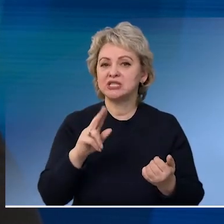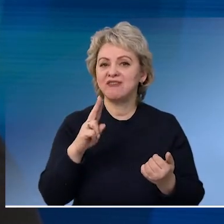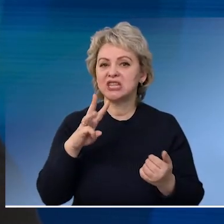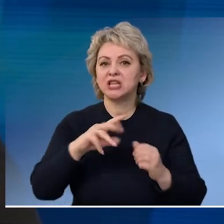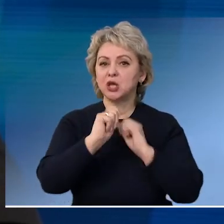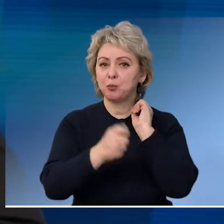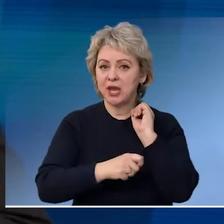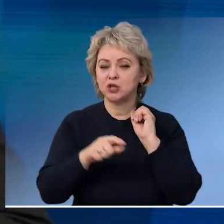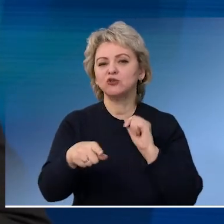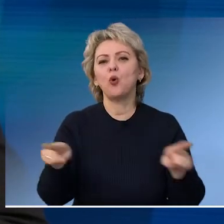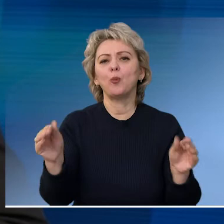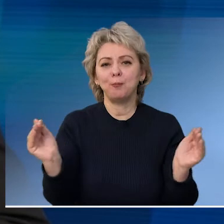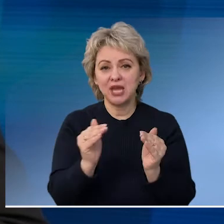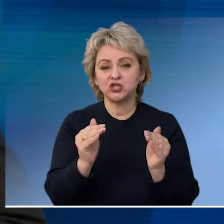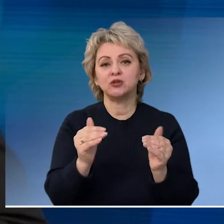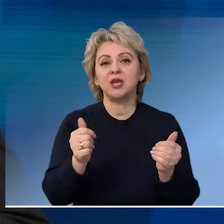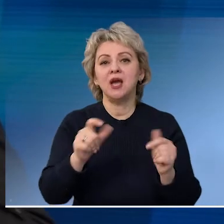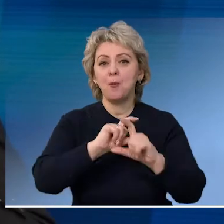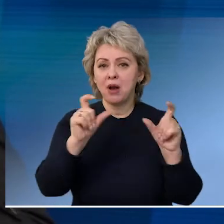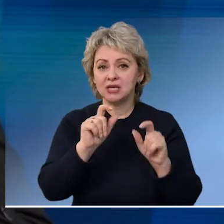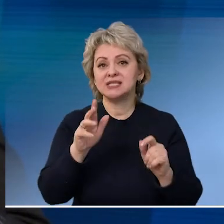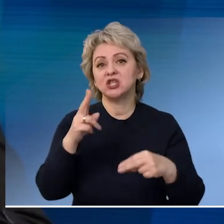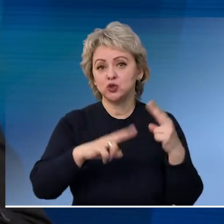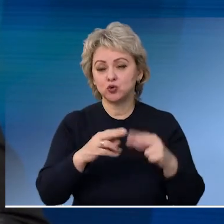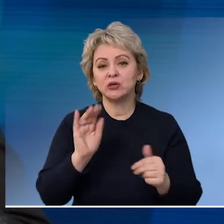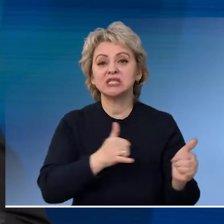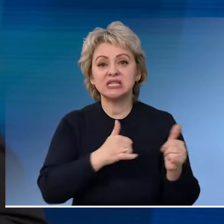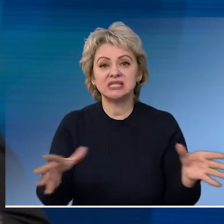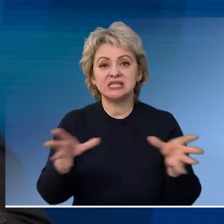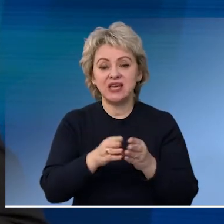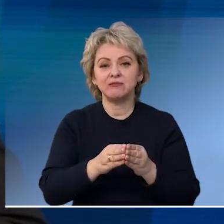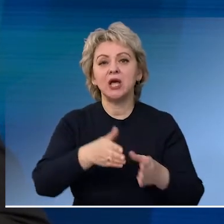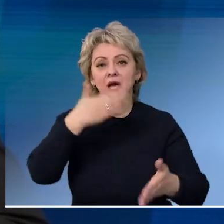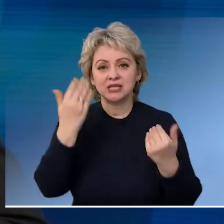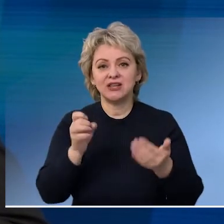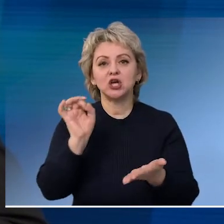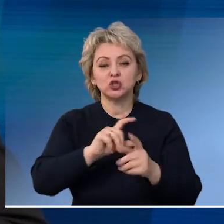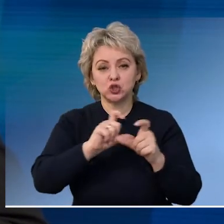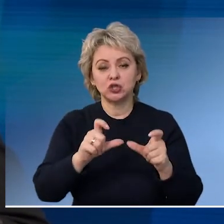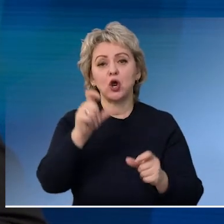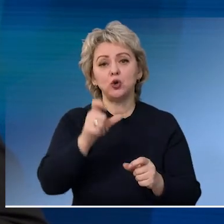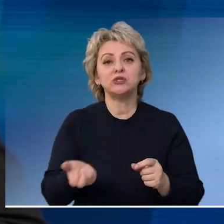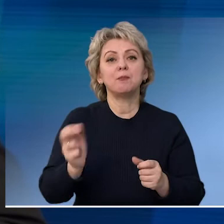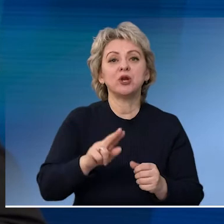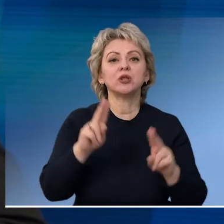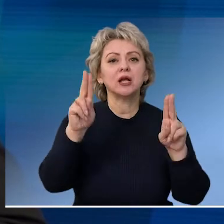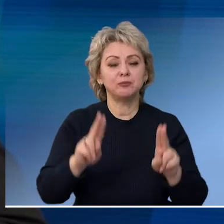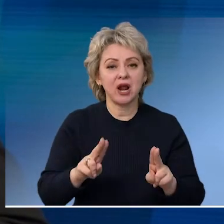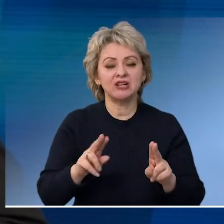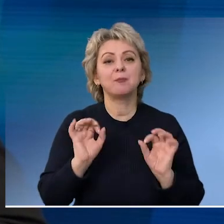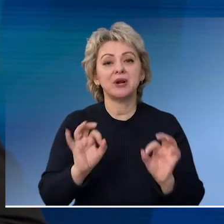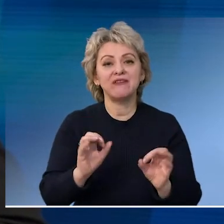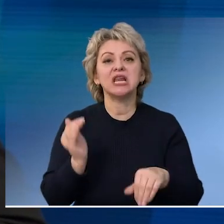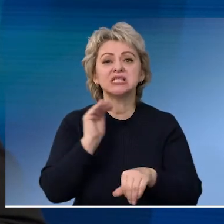150 тысяч квадратных метров, но они меньшими форматами, но именно с сервисами торгово-развлекательного центра, потому что люди приходят, как